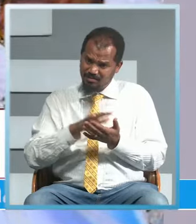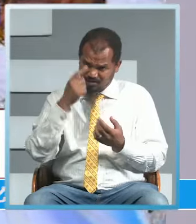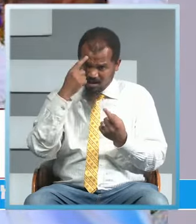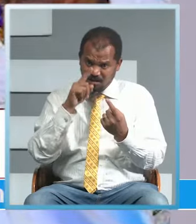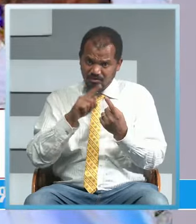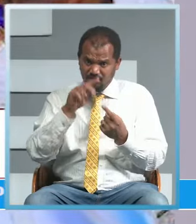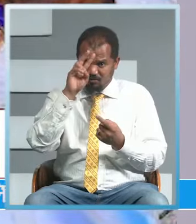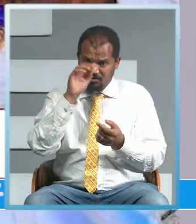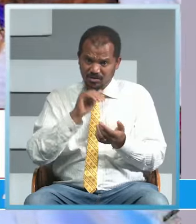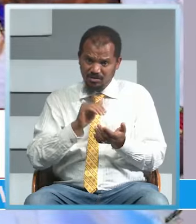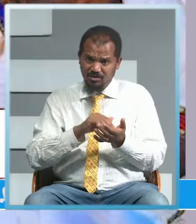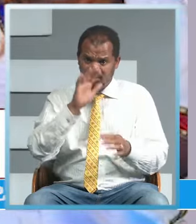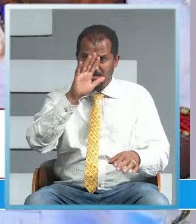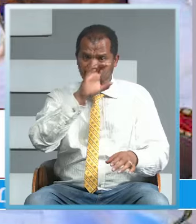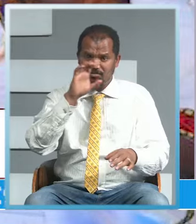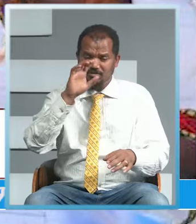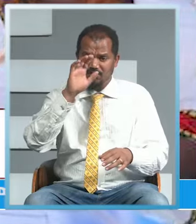ማስረጃዎችን ለማጣራት ታቅዶ